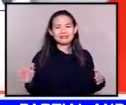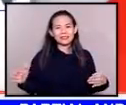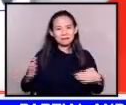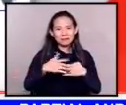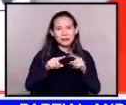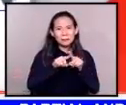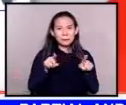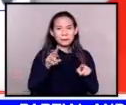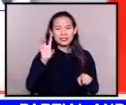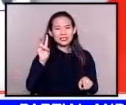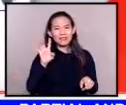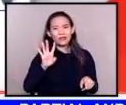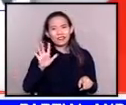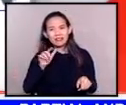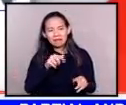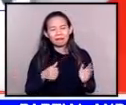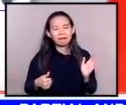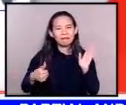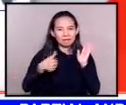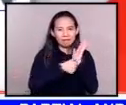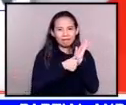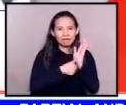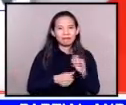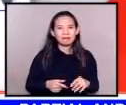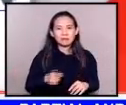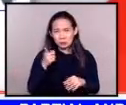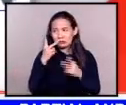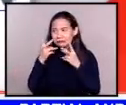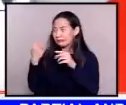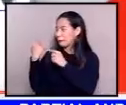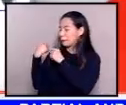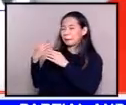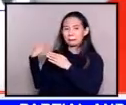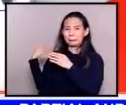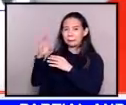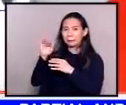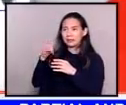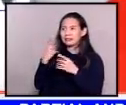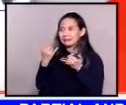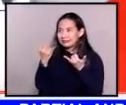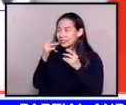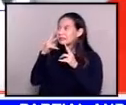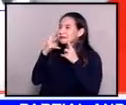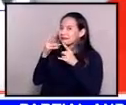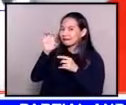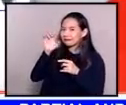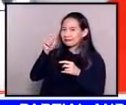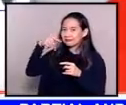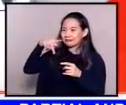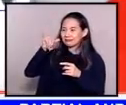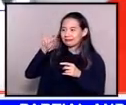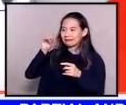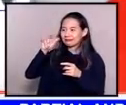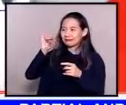na siya nang nakaboto. Etong nakikita ninyo sa likuran ko ngayon, nandito tayo nakatayo, no, sa Kapitolyo ng Cavite